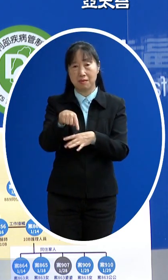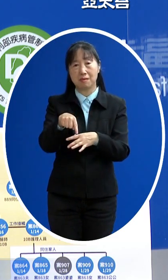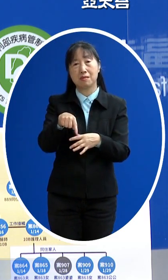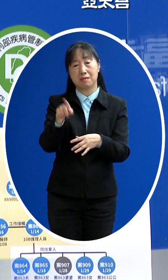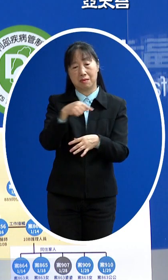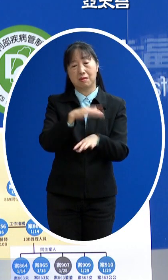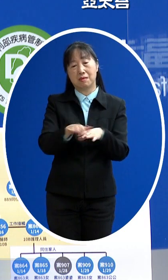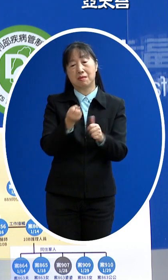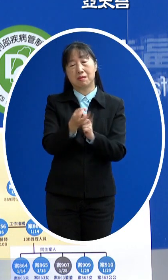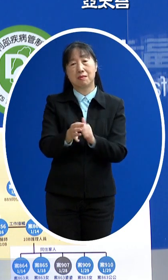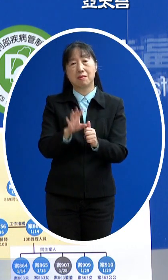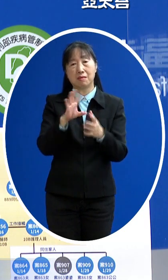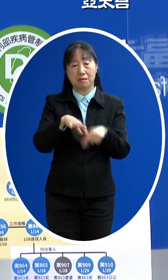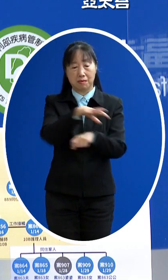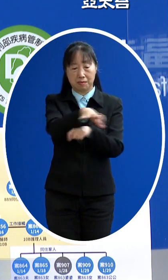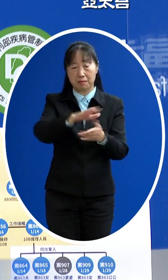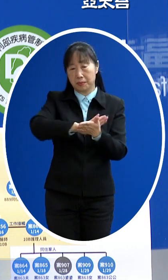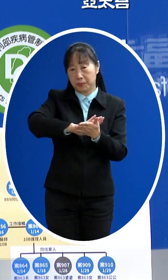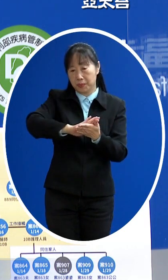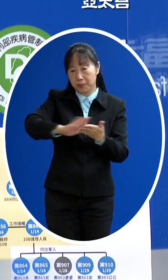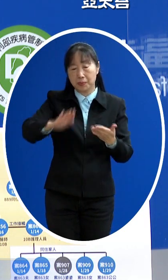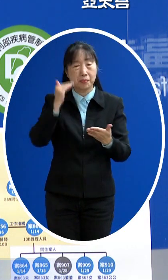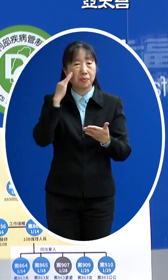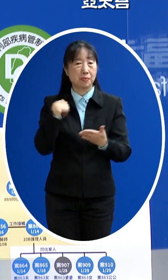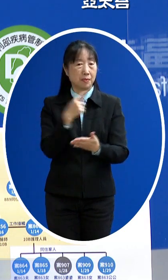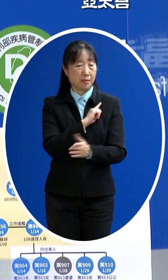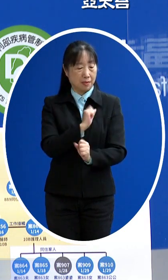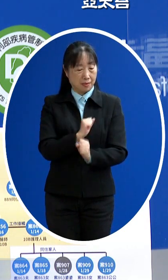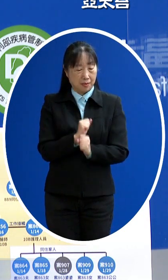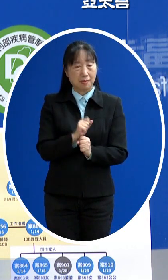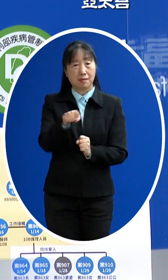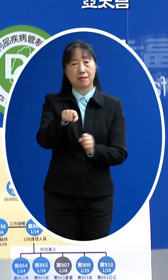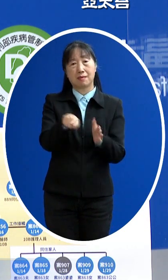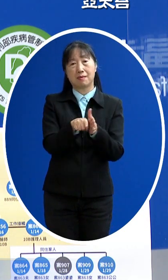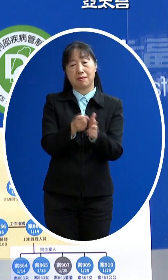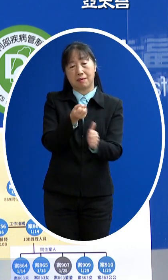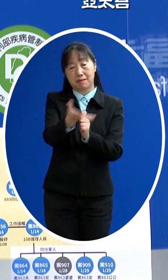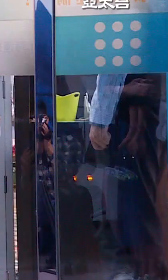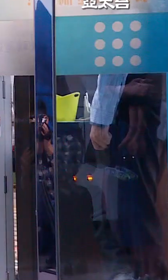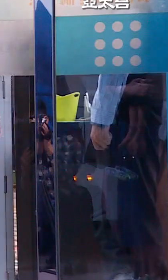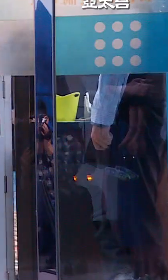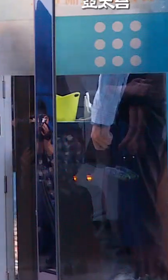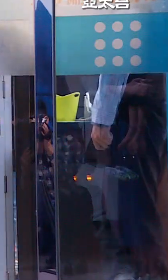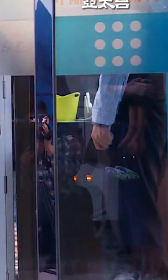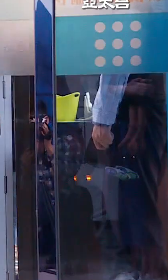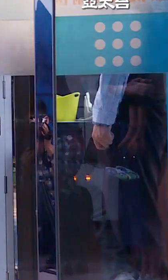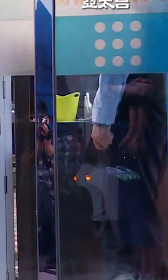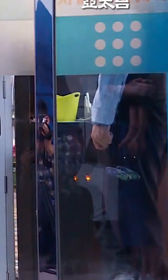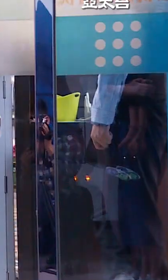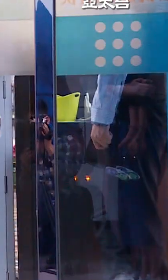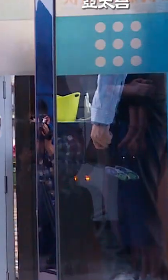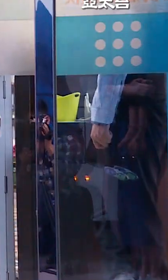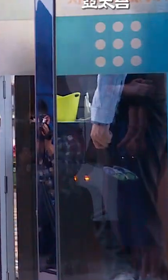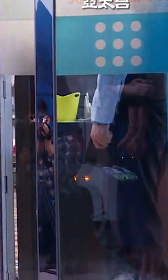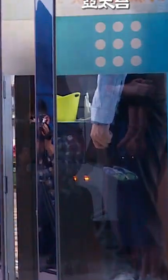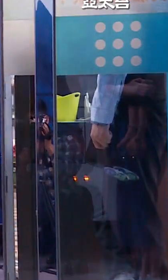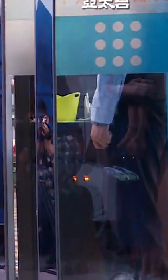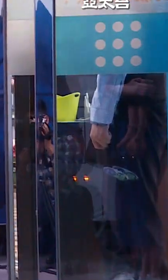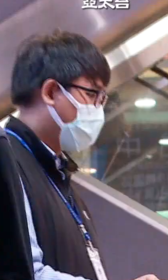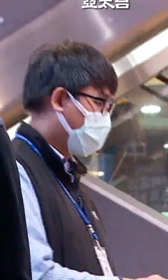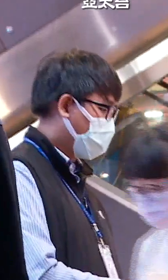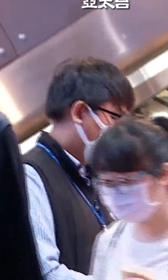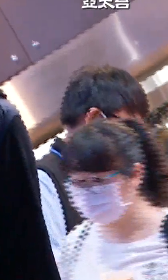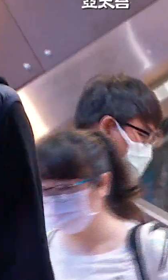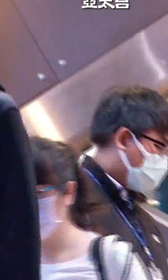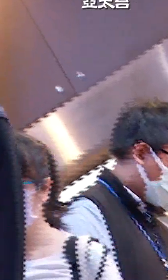个基本上在环境卫生如果做好，那就大大减低了它传播的可能性。 陈时中表示，新兴传染病多，确